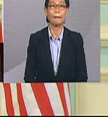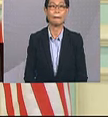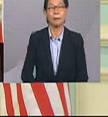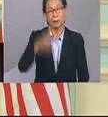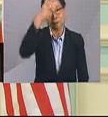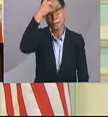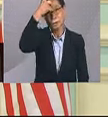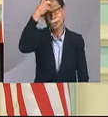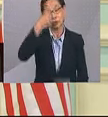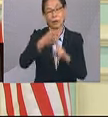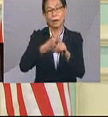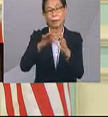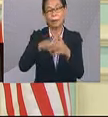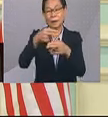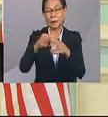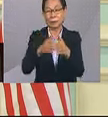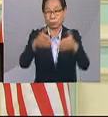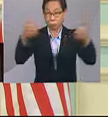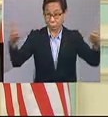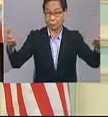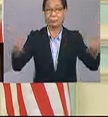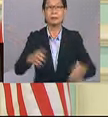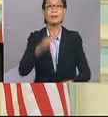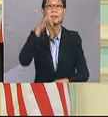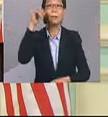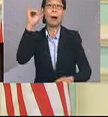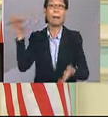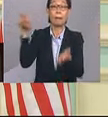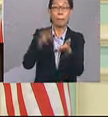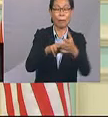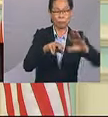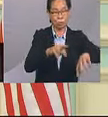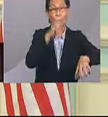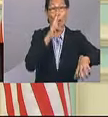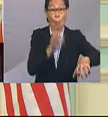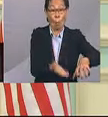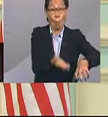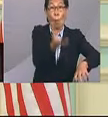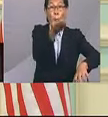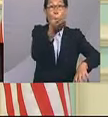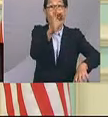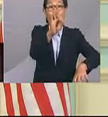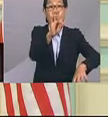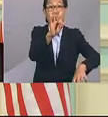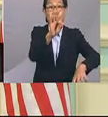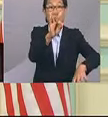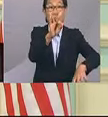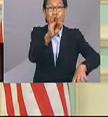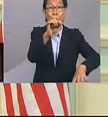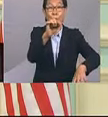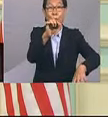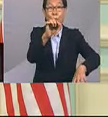Datuk Seri Nur Syamsi daripada Bernama. Saya nak tanya Datuk Seri, semalam dilaporkan zon merah kembali meningkat daripada 9 kepada